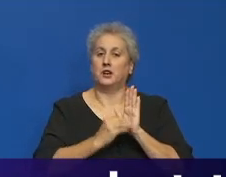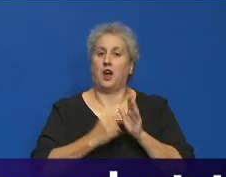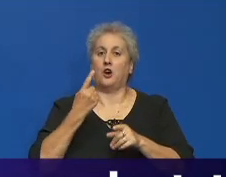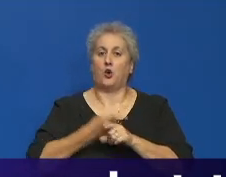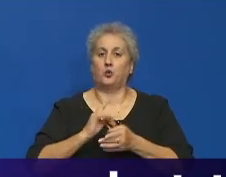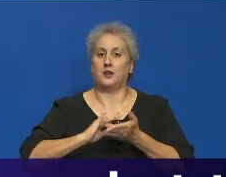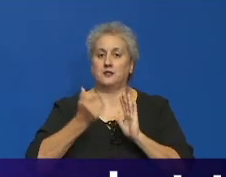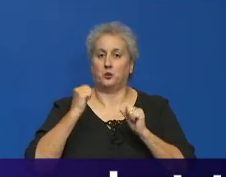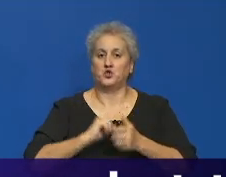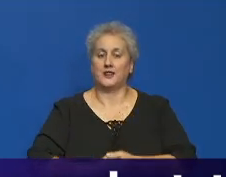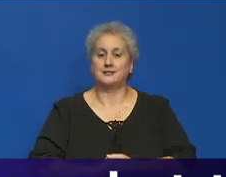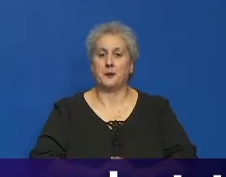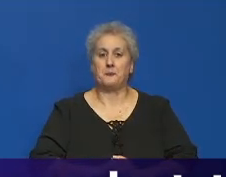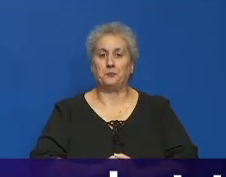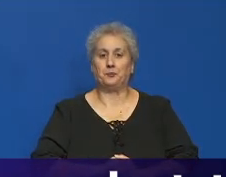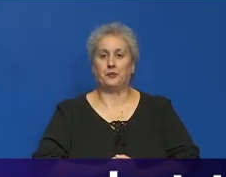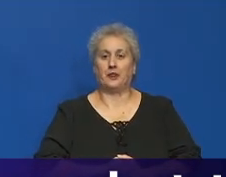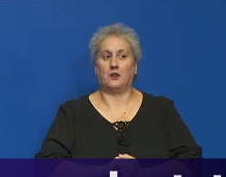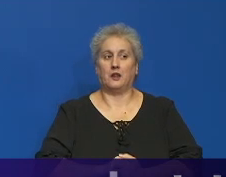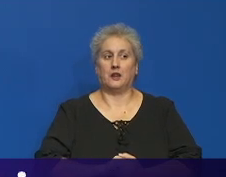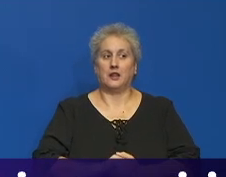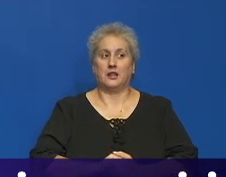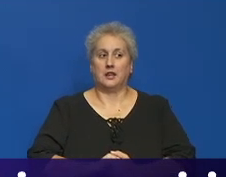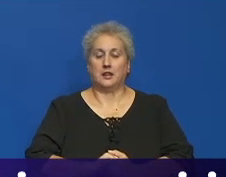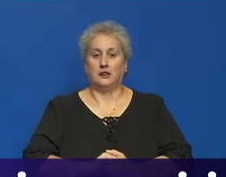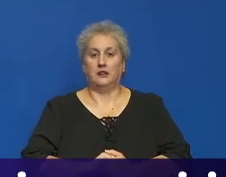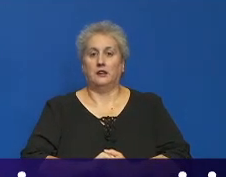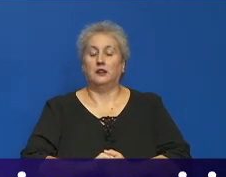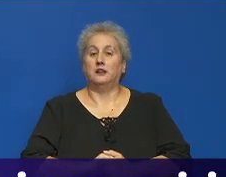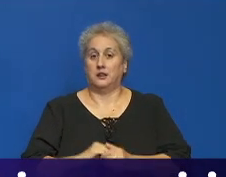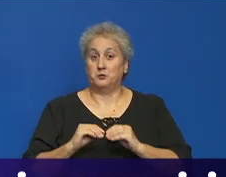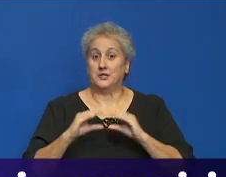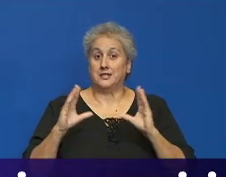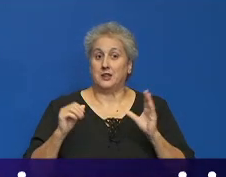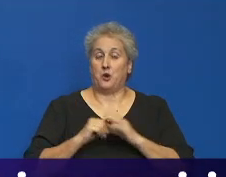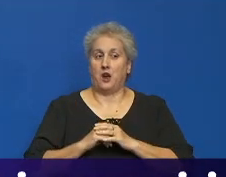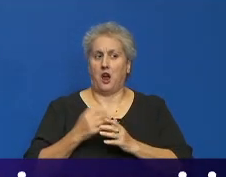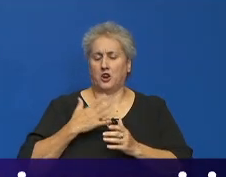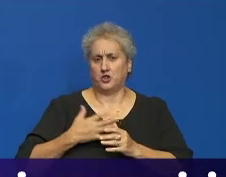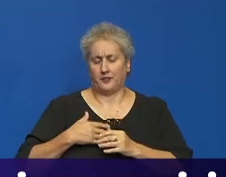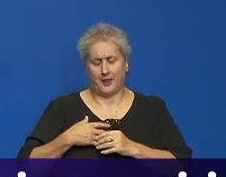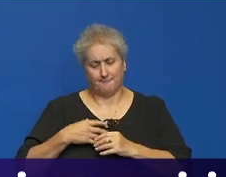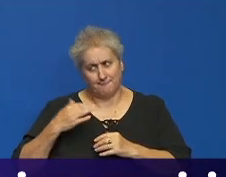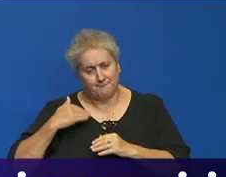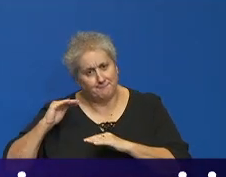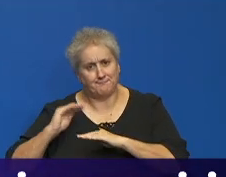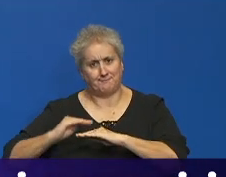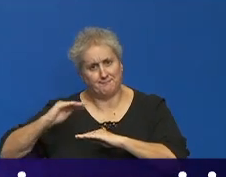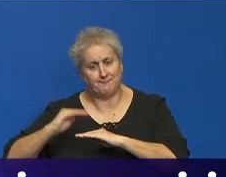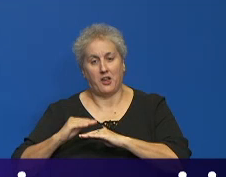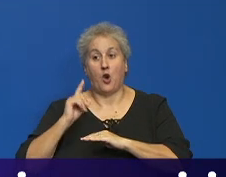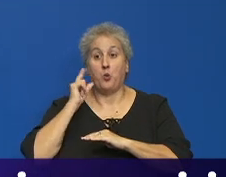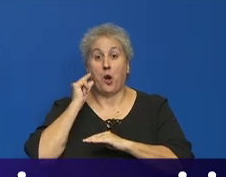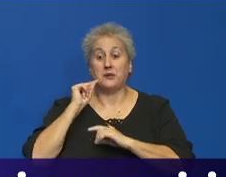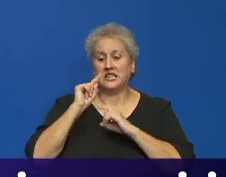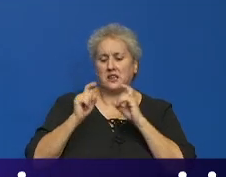această ordonanță de urgență. Mulțumesc și eu. Bună ziua, Cătălina Iordache, Realitatea. Aș vrea să insist totuși puțin că oamenii se